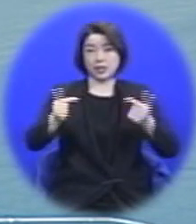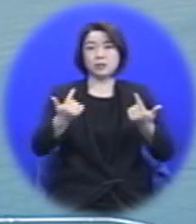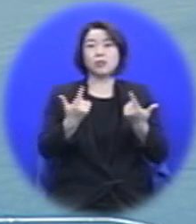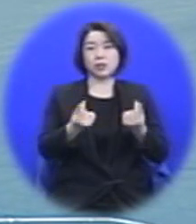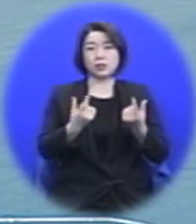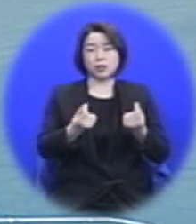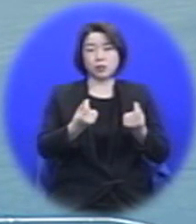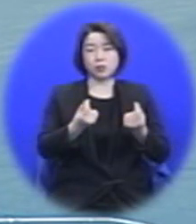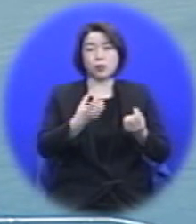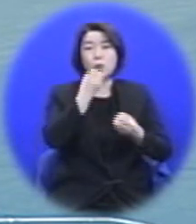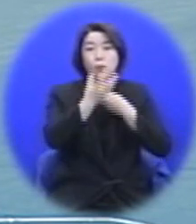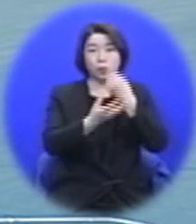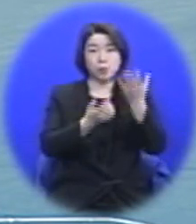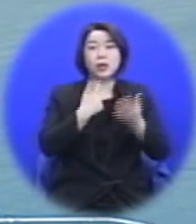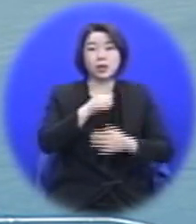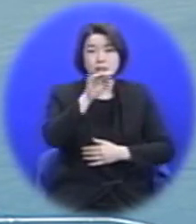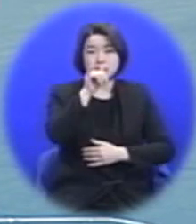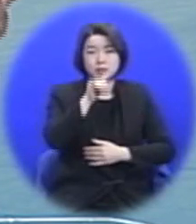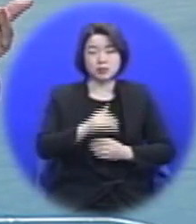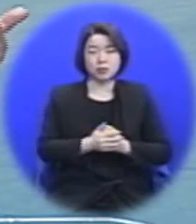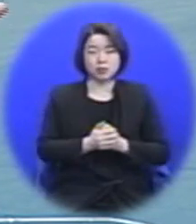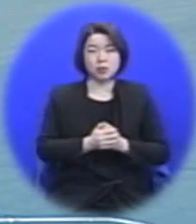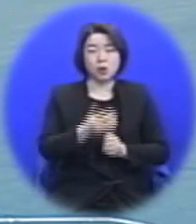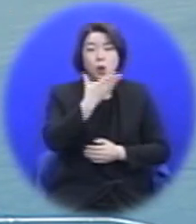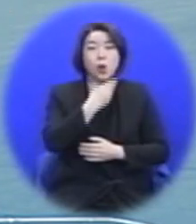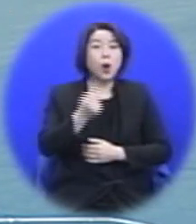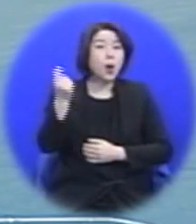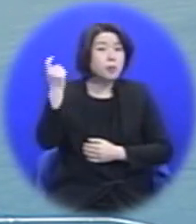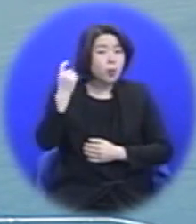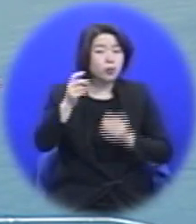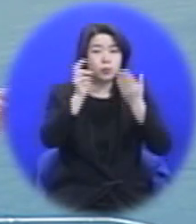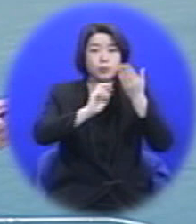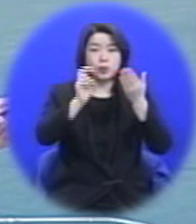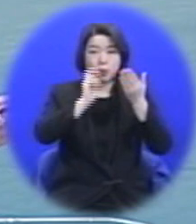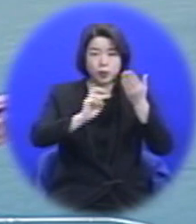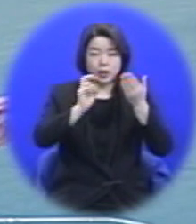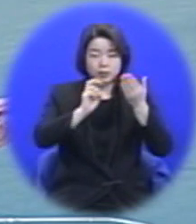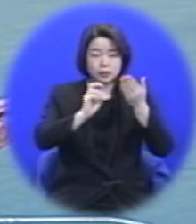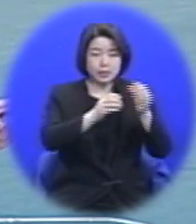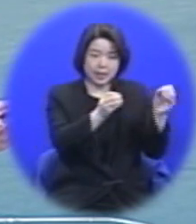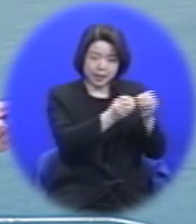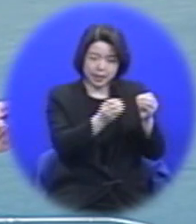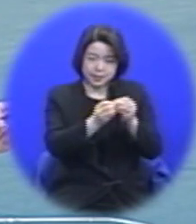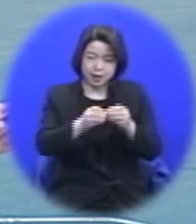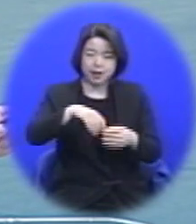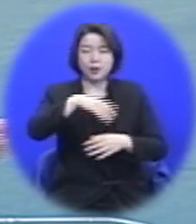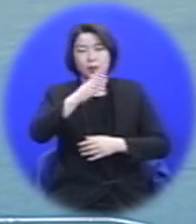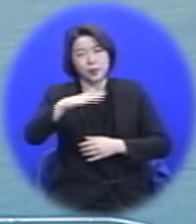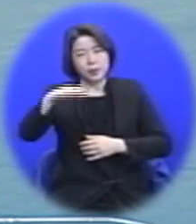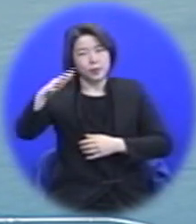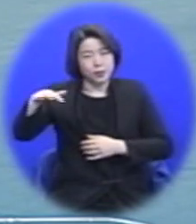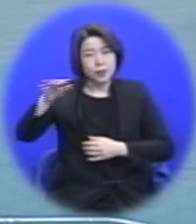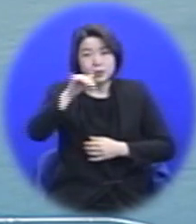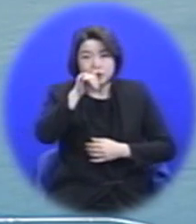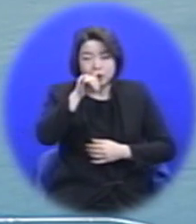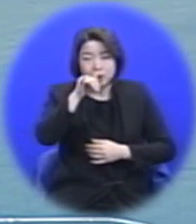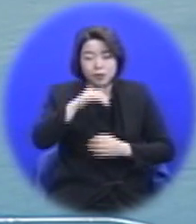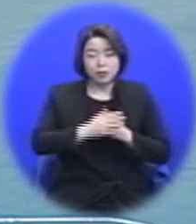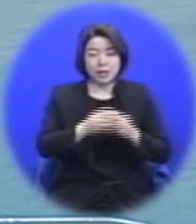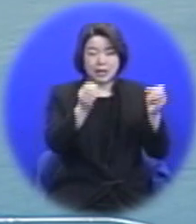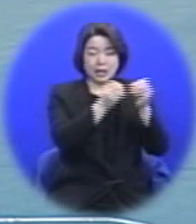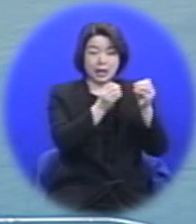그렇게 말했습니다. 여러분, 복음이라는 노래에는 가사와 곡조가 있습니다. 가사만